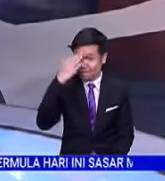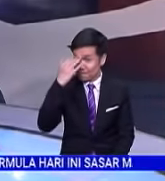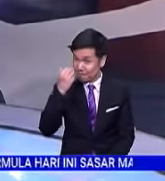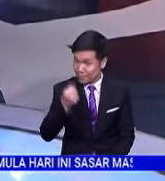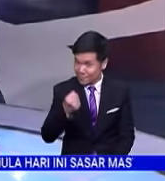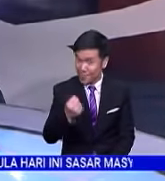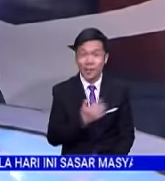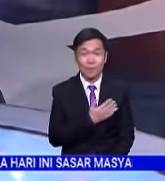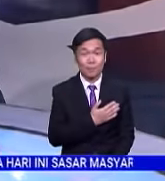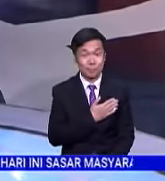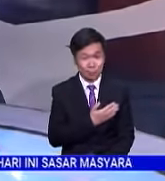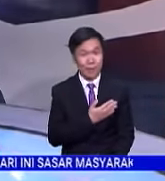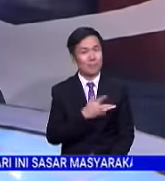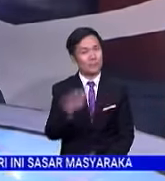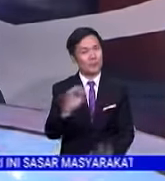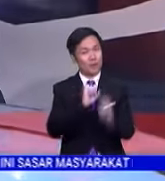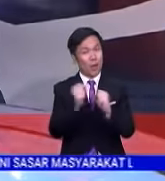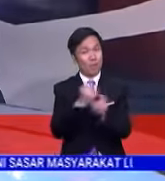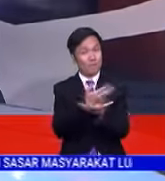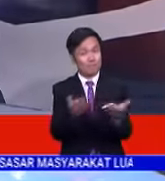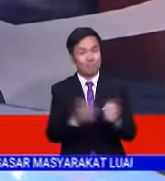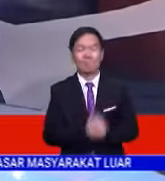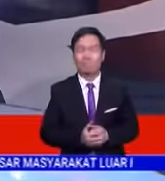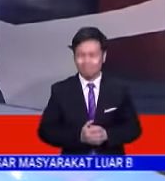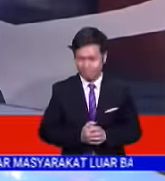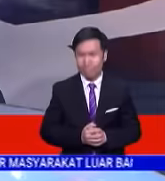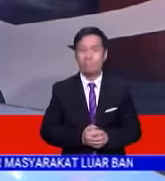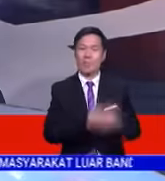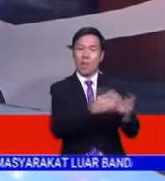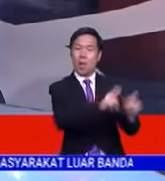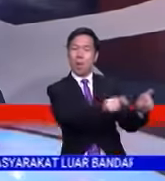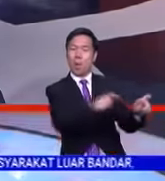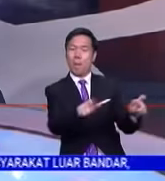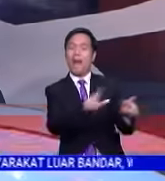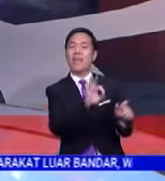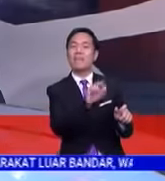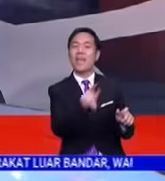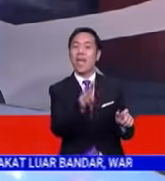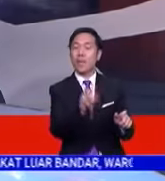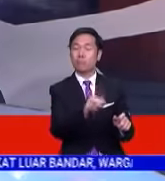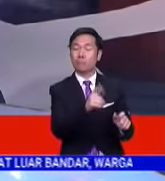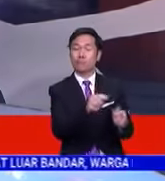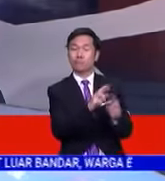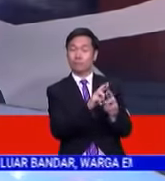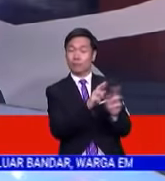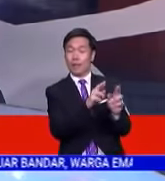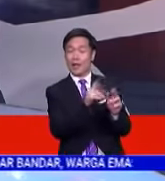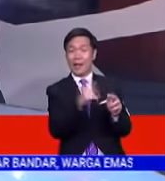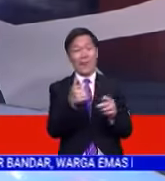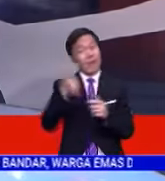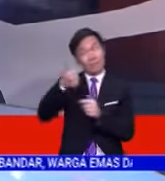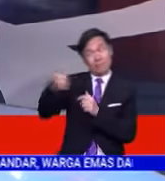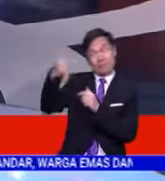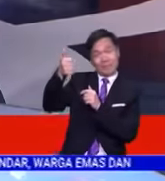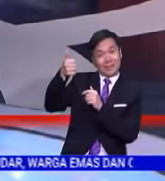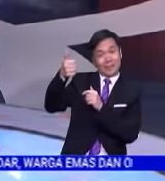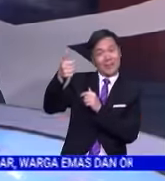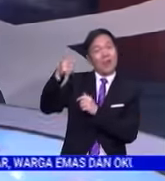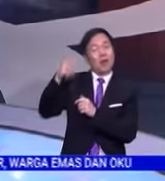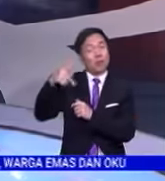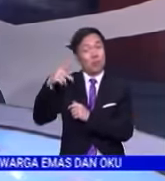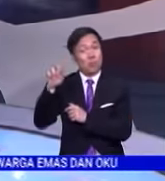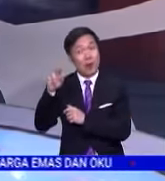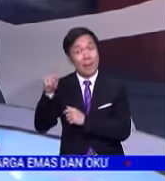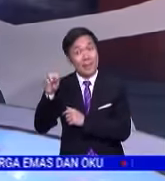Assalamualaikum dan salam sukan untuk semua. Beri ruang kepada Persatuan Bola Sepak Malaysia FAM. Demikian nasihat peneliti sukan Dr. Pekan Ramli